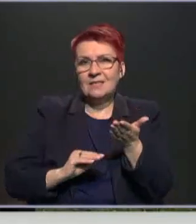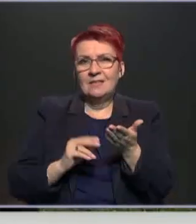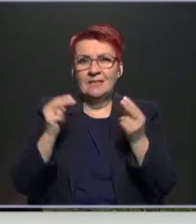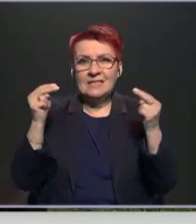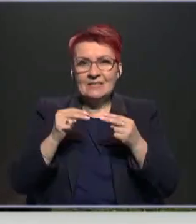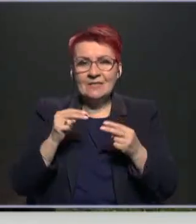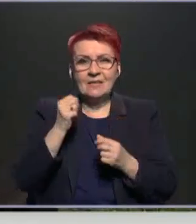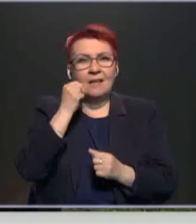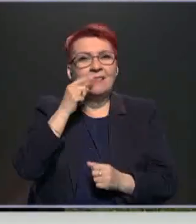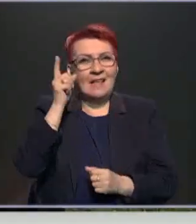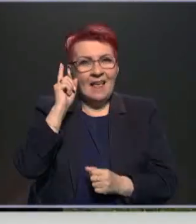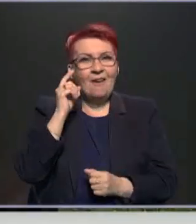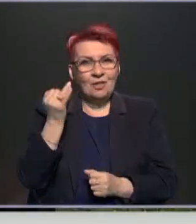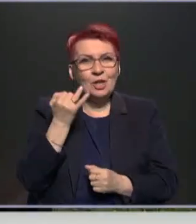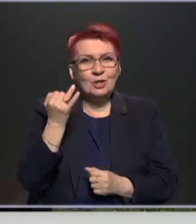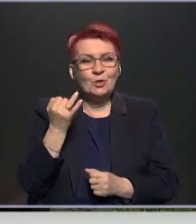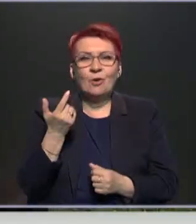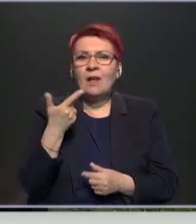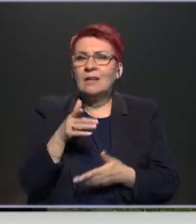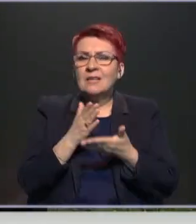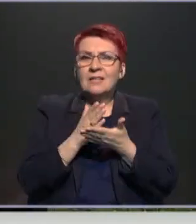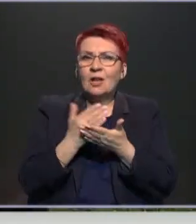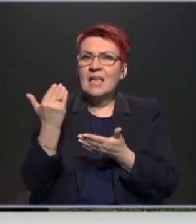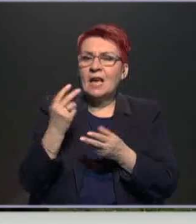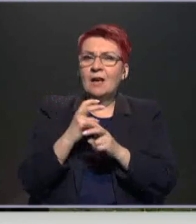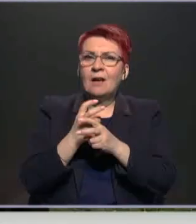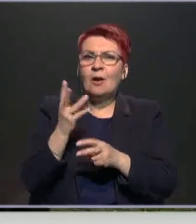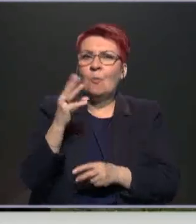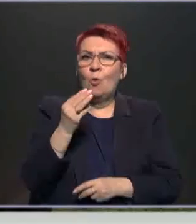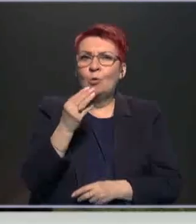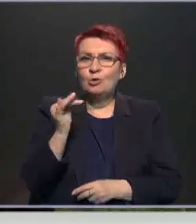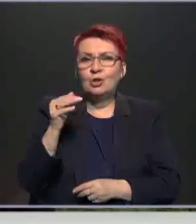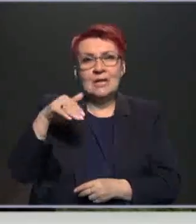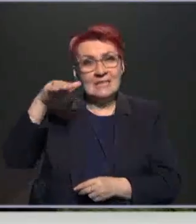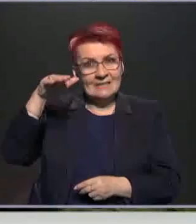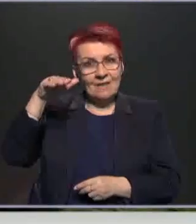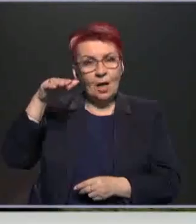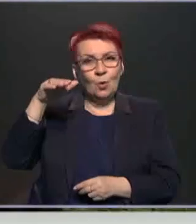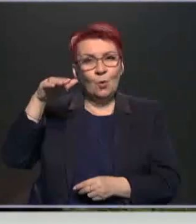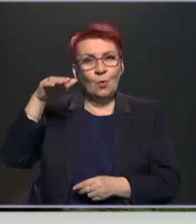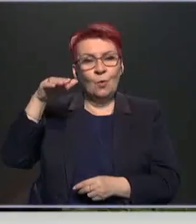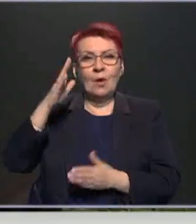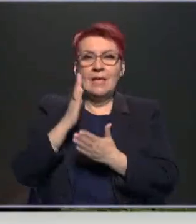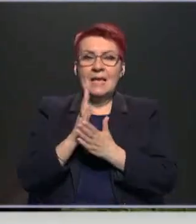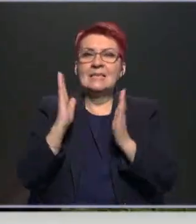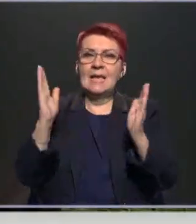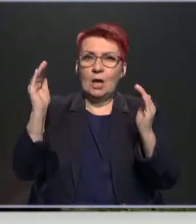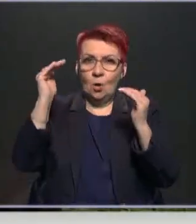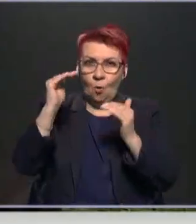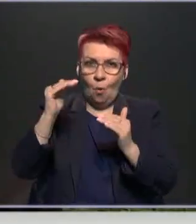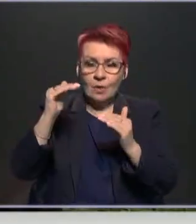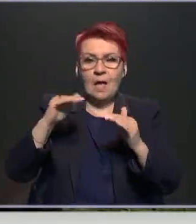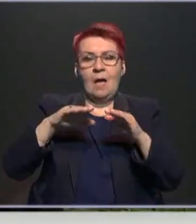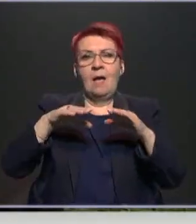свидетельств, потому что древняя история. И, кстати, где находятся их мощи? Вот сверху есть икона, есть